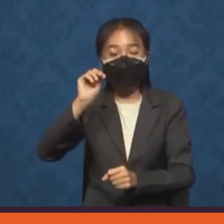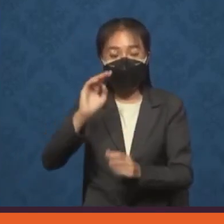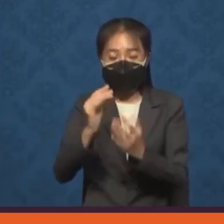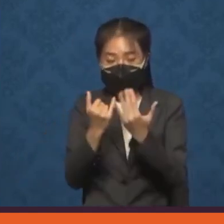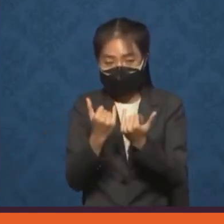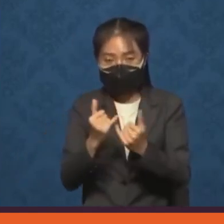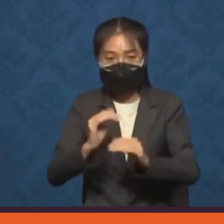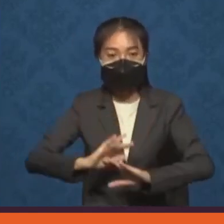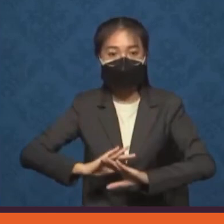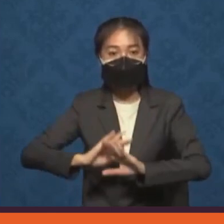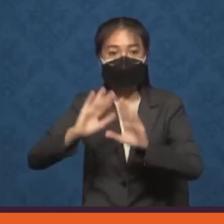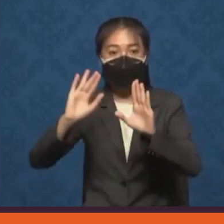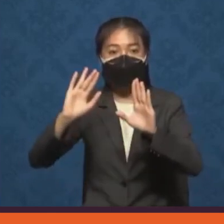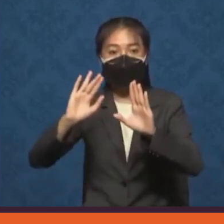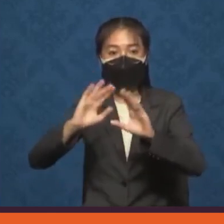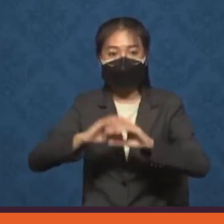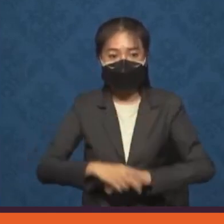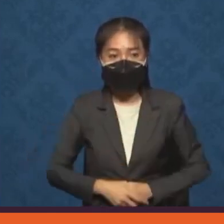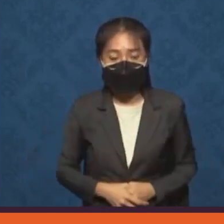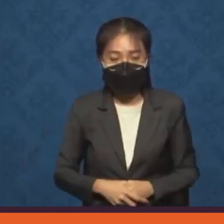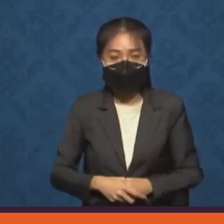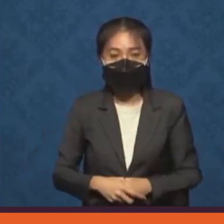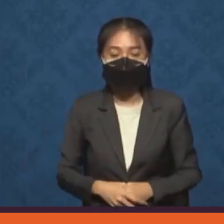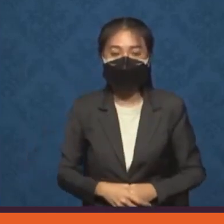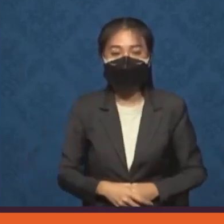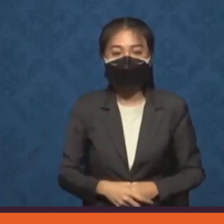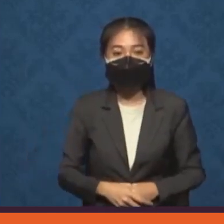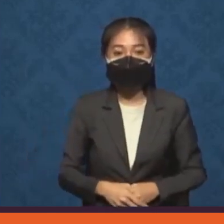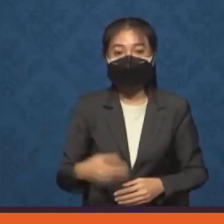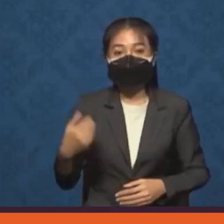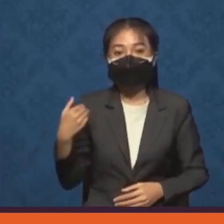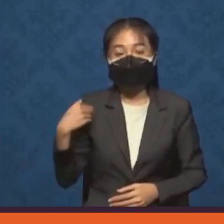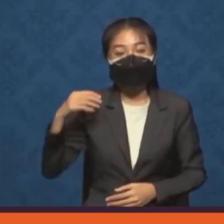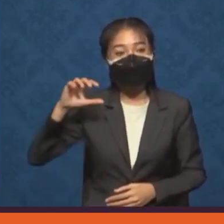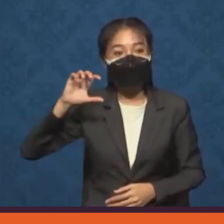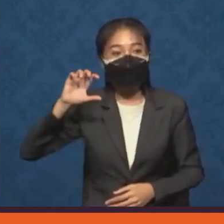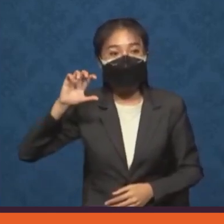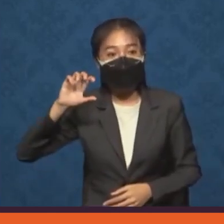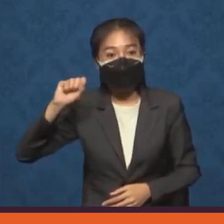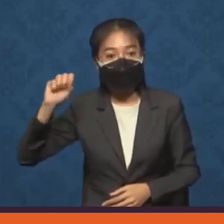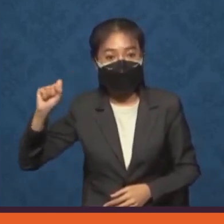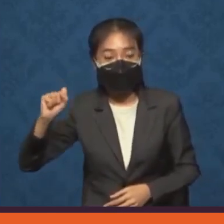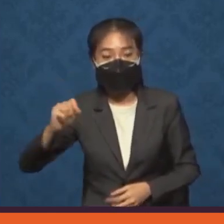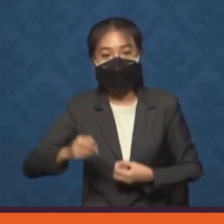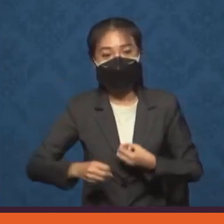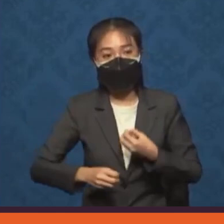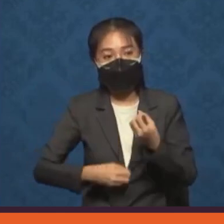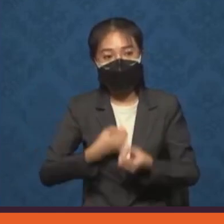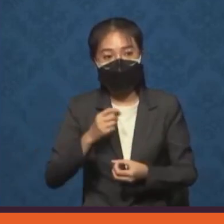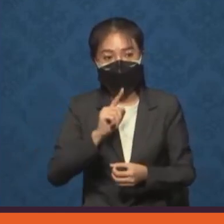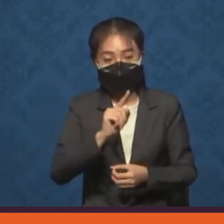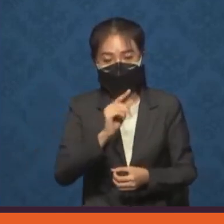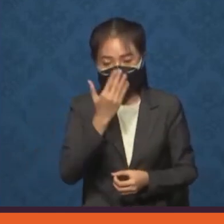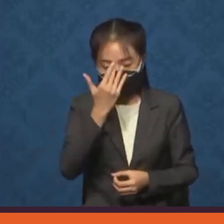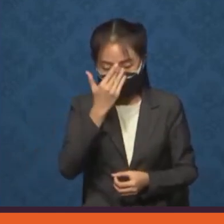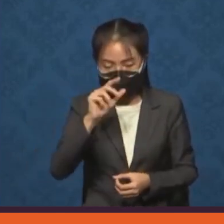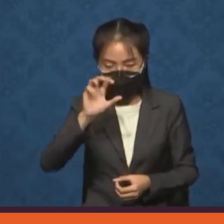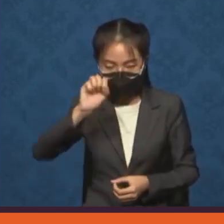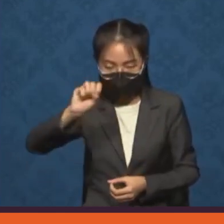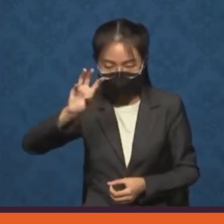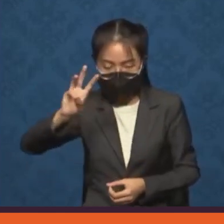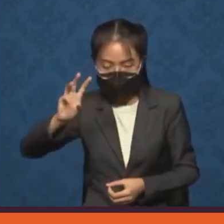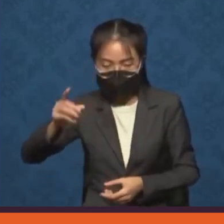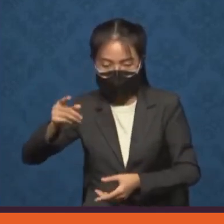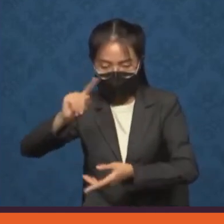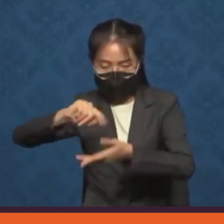เมื่อกี้มีท่านผู้อภิปรายท่านหนึ่งบอกว่าก็ที่เลิกไปก็เพราะว่าสว.มันไม่ได้มาจากการเลือกตั้งก็เลยไม่ได้ให้มาถอดถอน